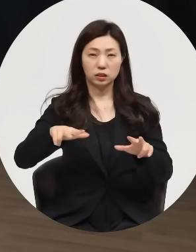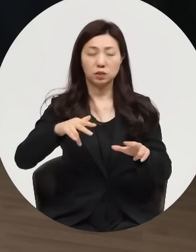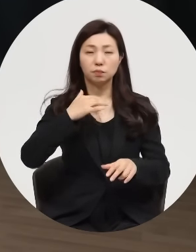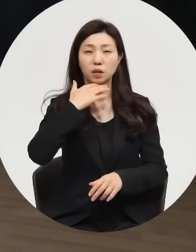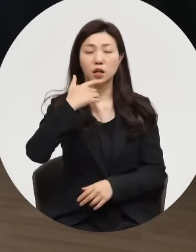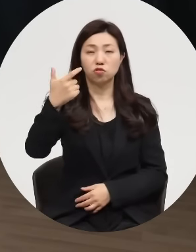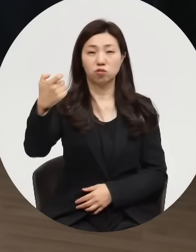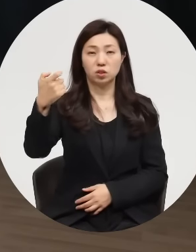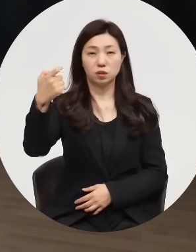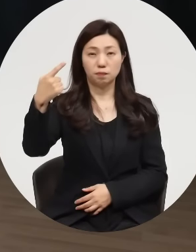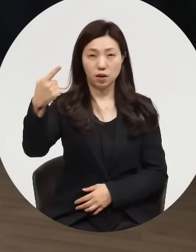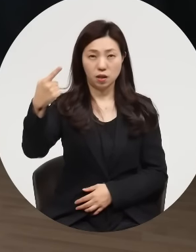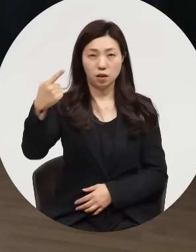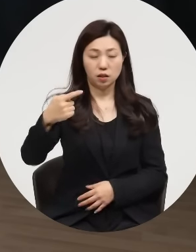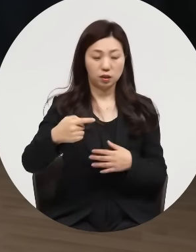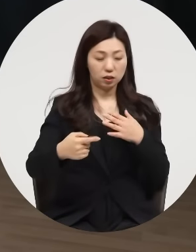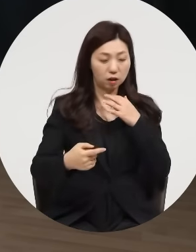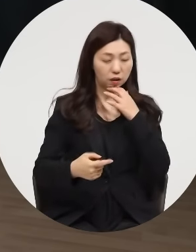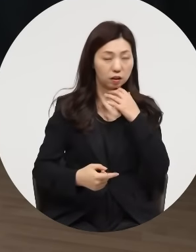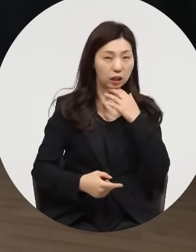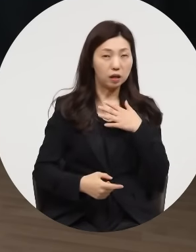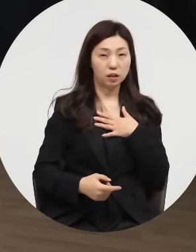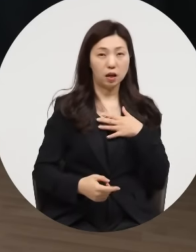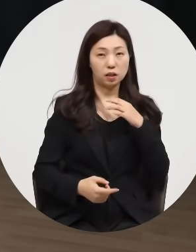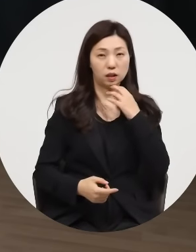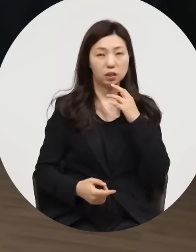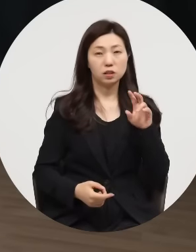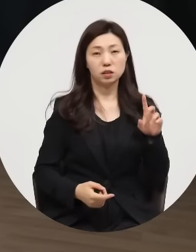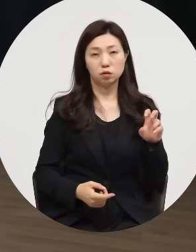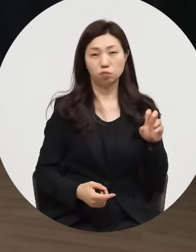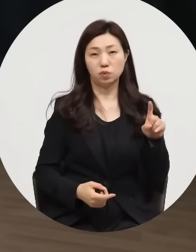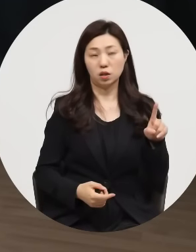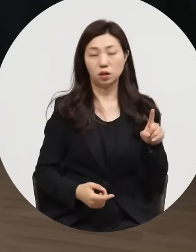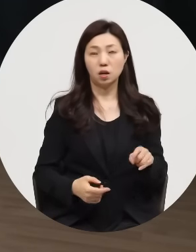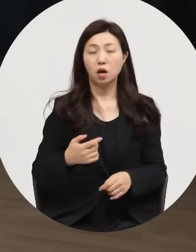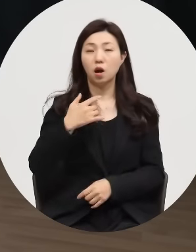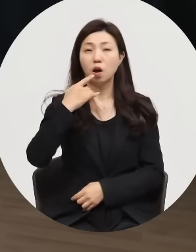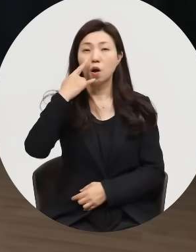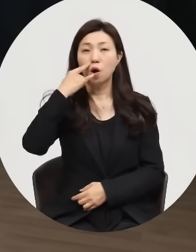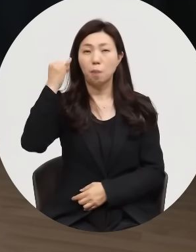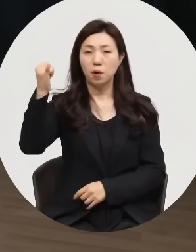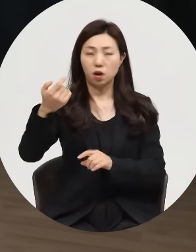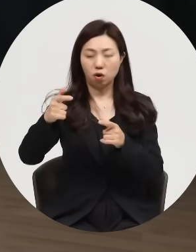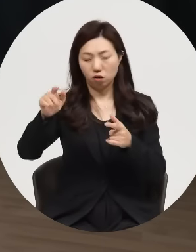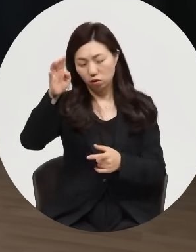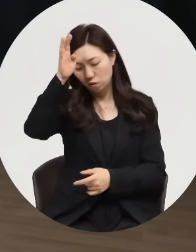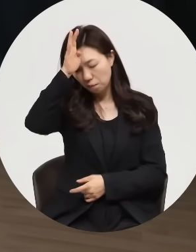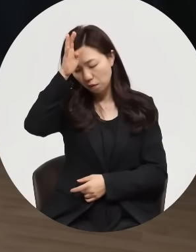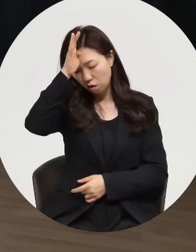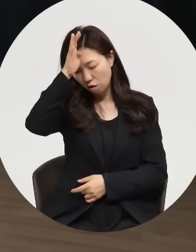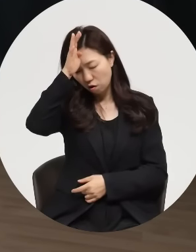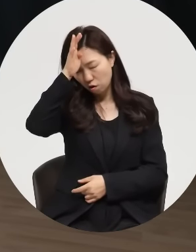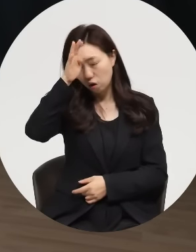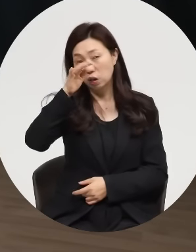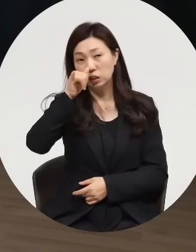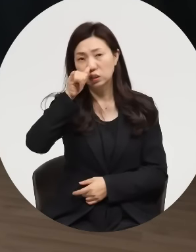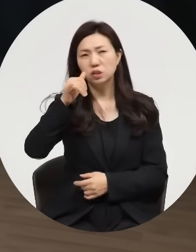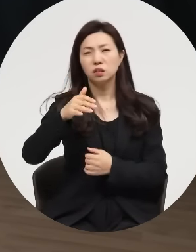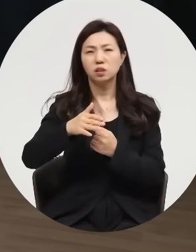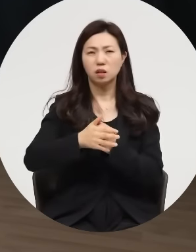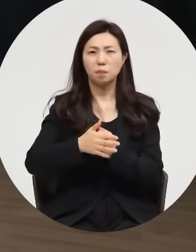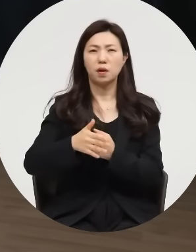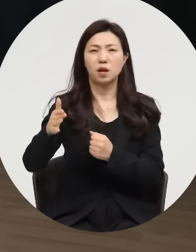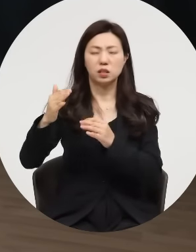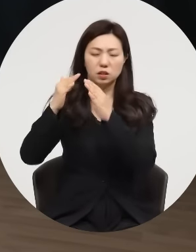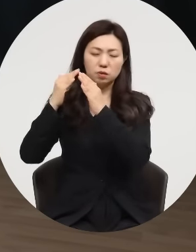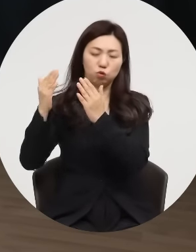현재 63세이시고, 저는 21살입니다. 어머니는 당뇨와 여러 가지 병으로 몸이 안 좋으셔서